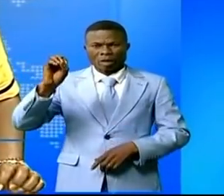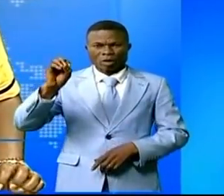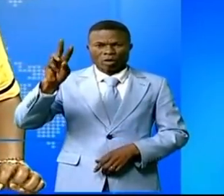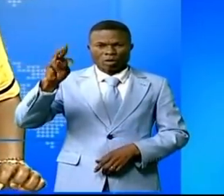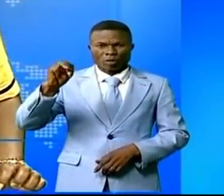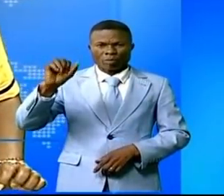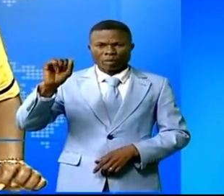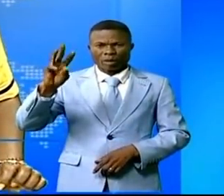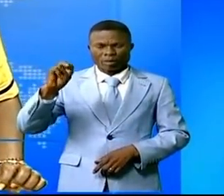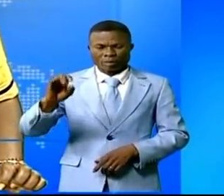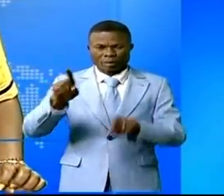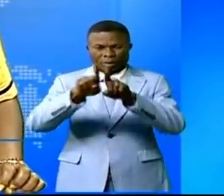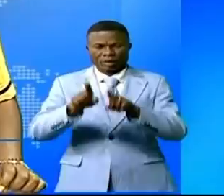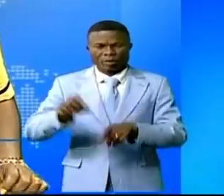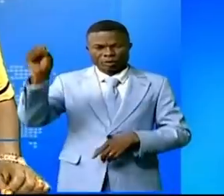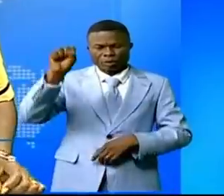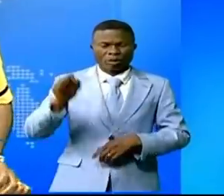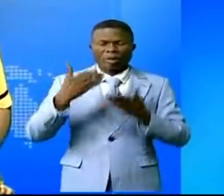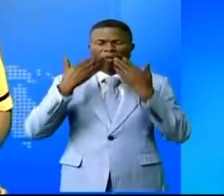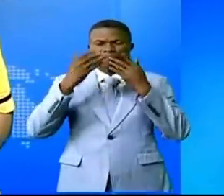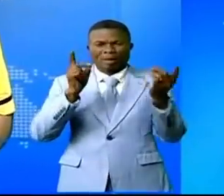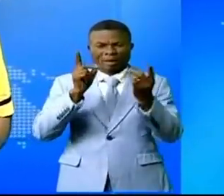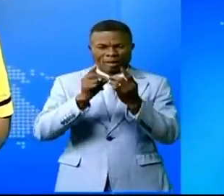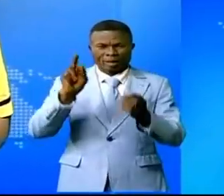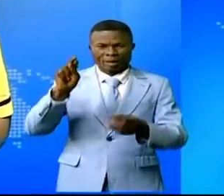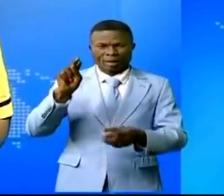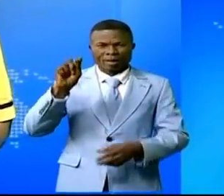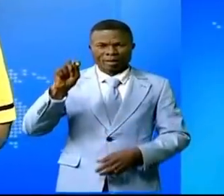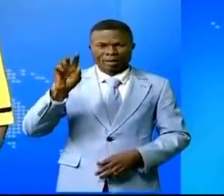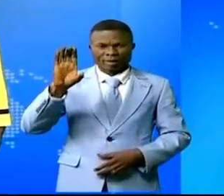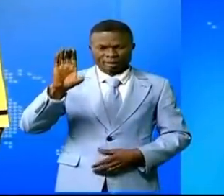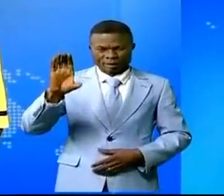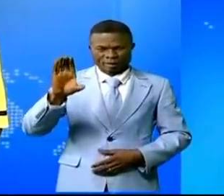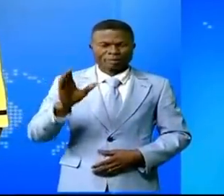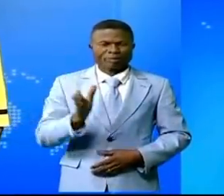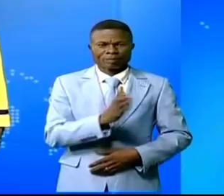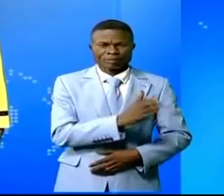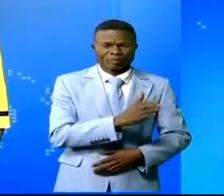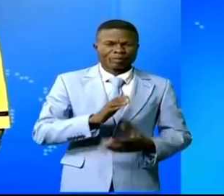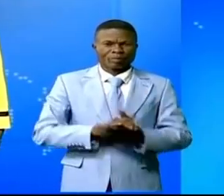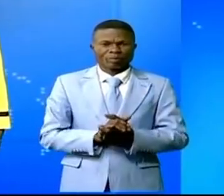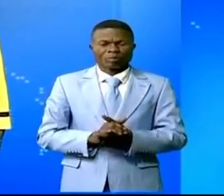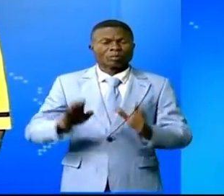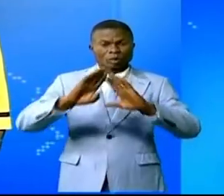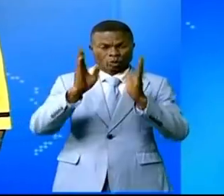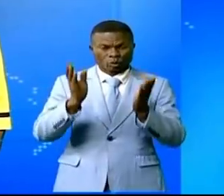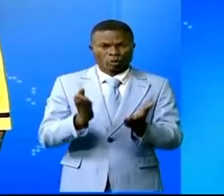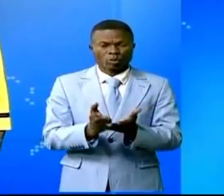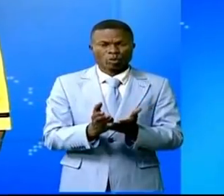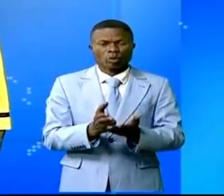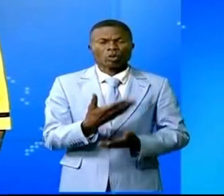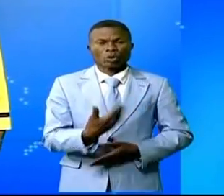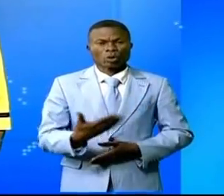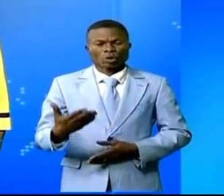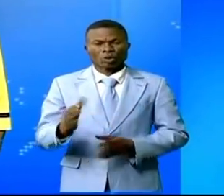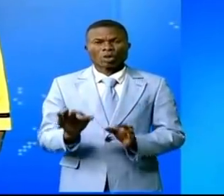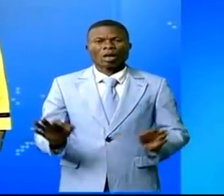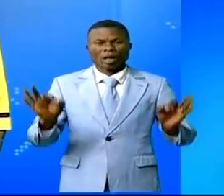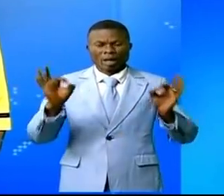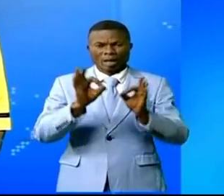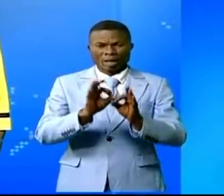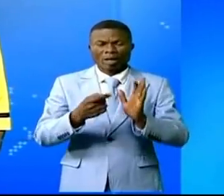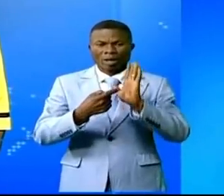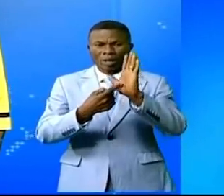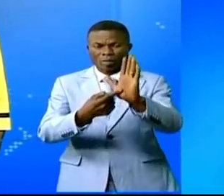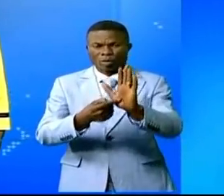au Sankour. Merci d'être avec nous sur la RTNC. Tous les éléments nécessaires pour présenter la